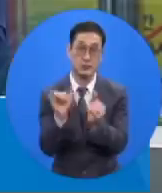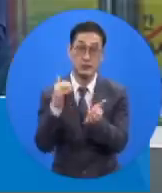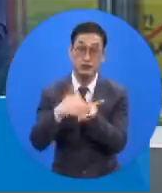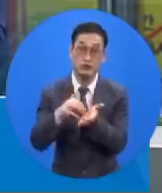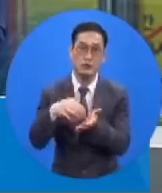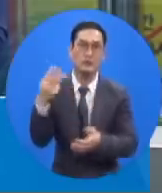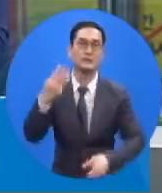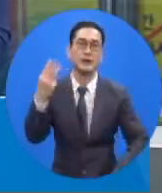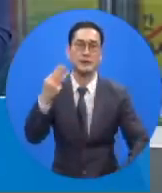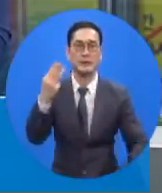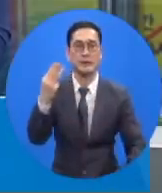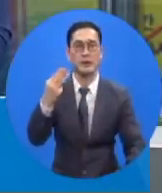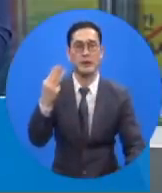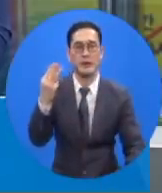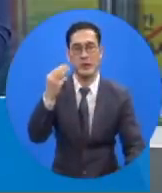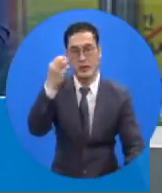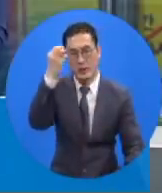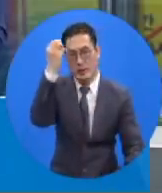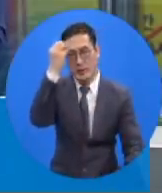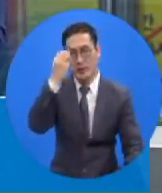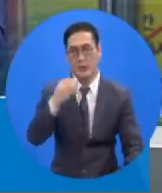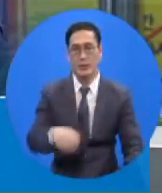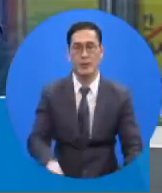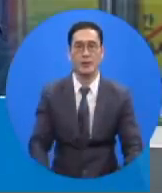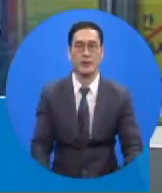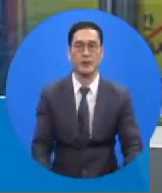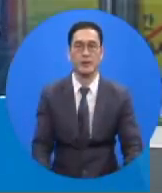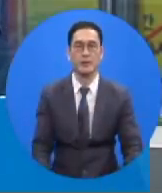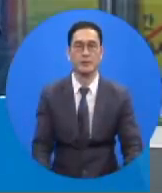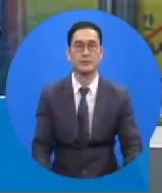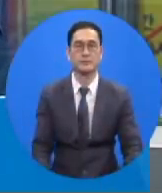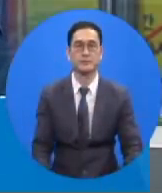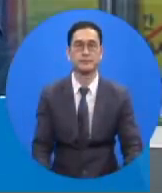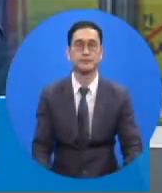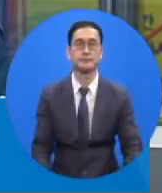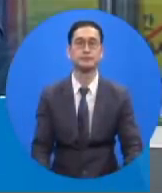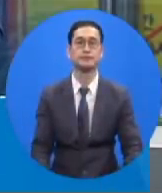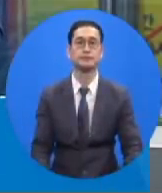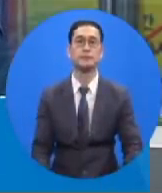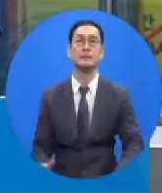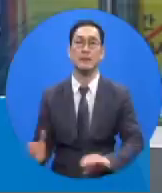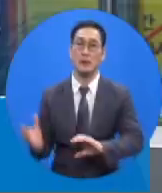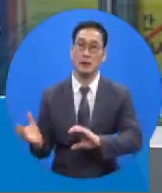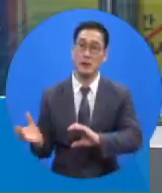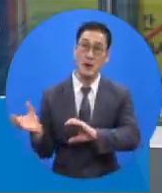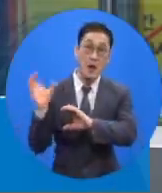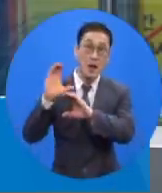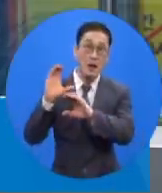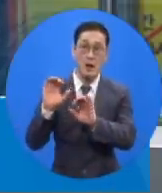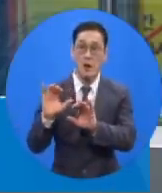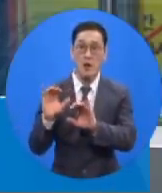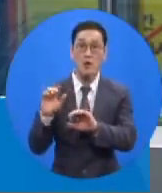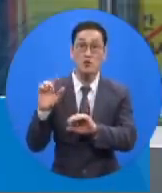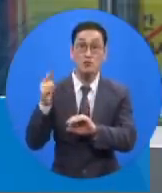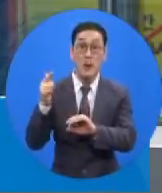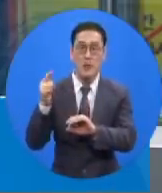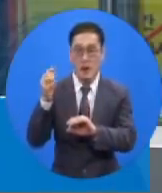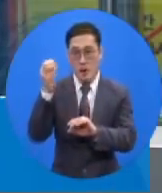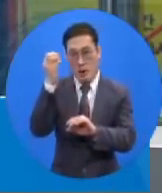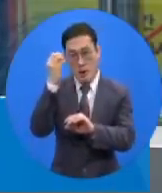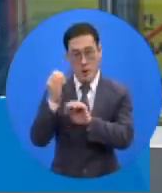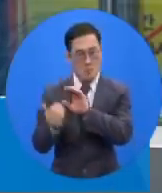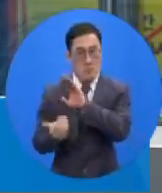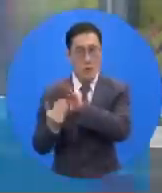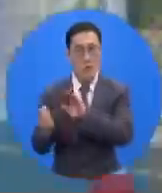있습니다. 네, 정책사회부 취재기자 연결합니다. 이상현 기자, 증가폭이 가장 큰 것 아닌가요? 네, 조금 전